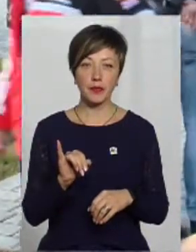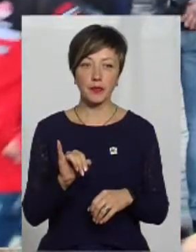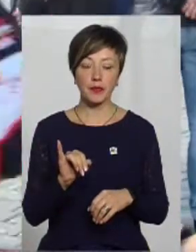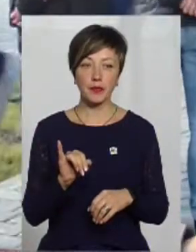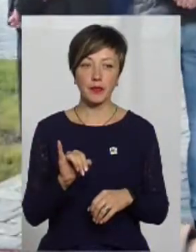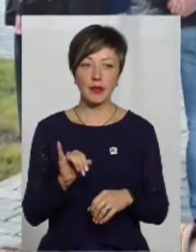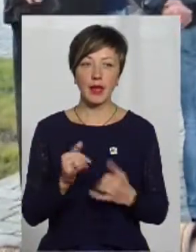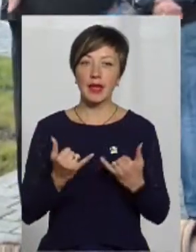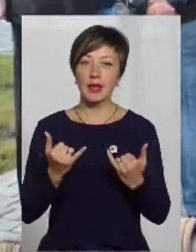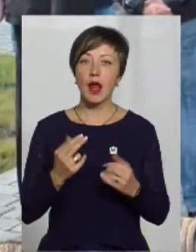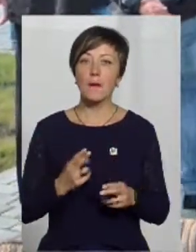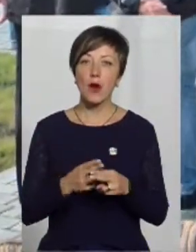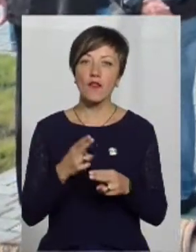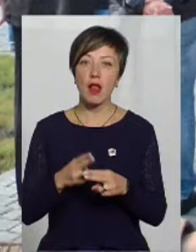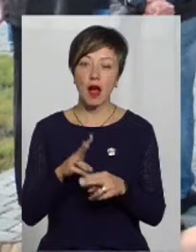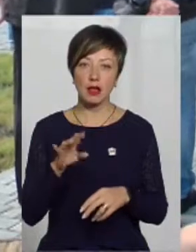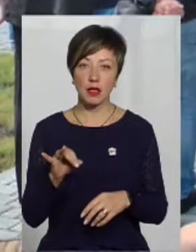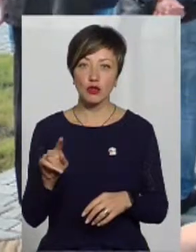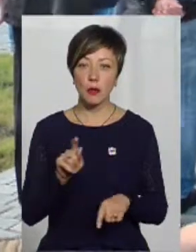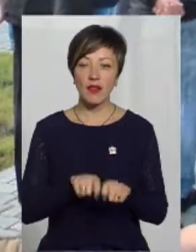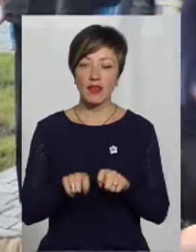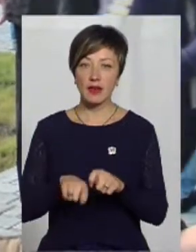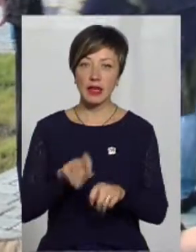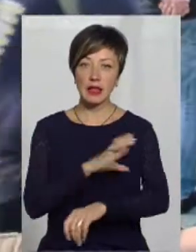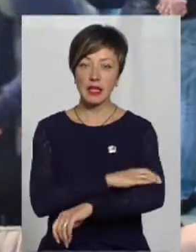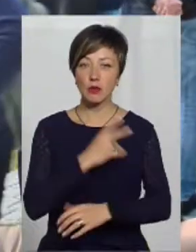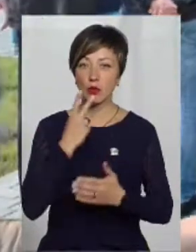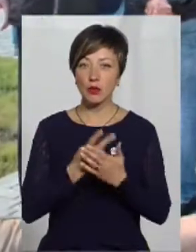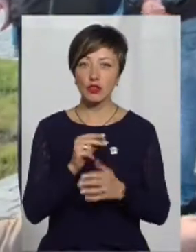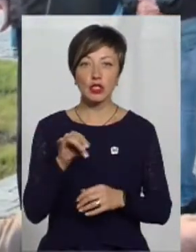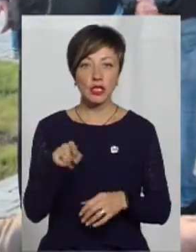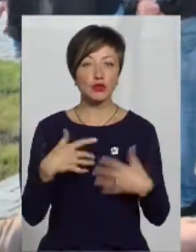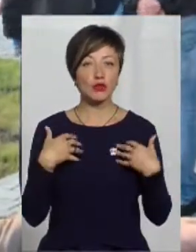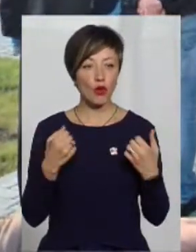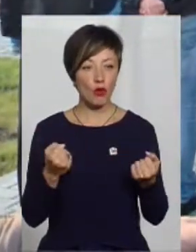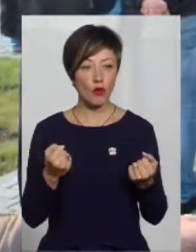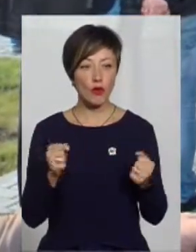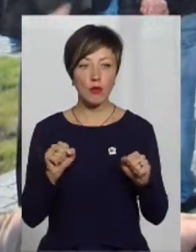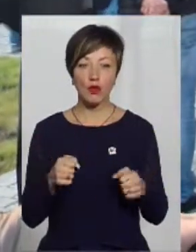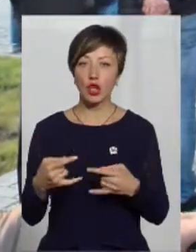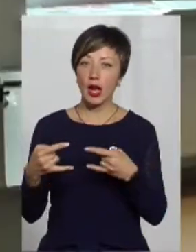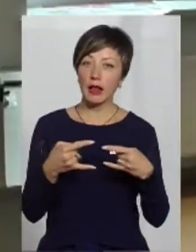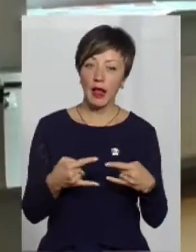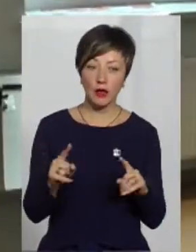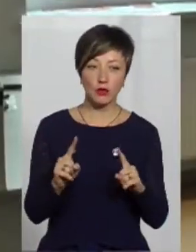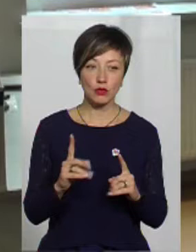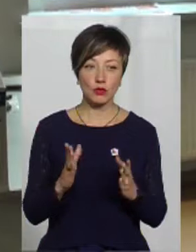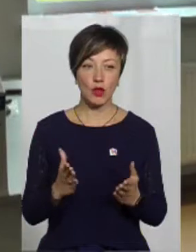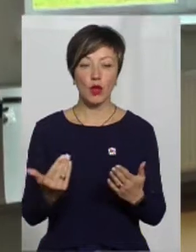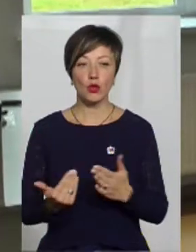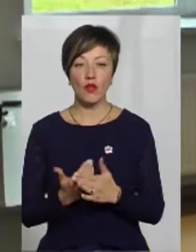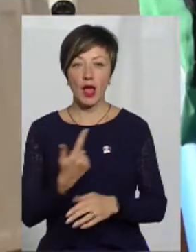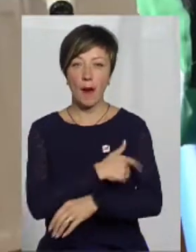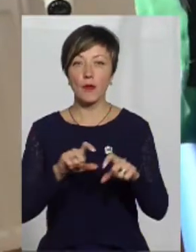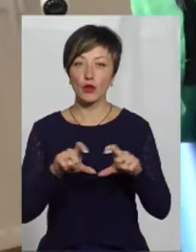для профілактики, щоб вимірити тиск і подивитися, чи ти здорова, можна, може рентген буде, може що. У новій